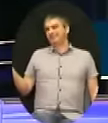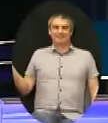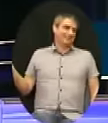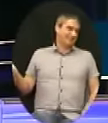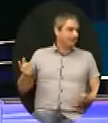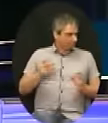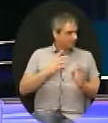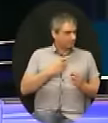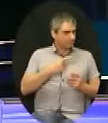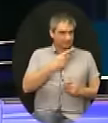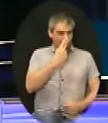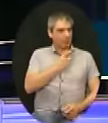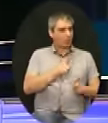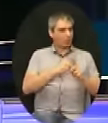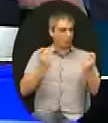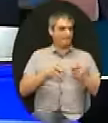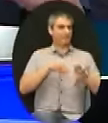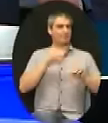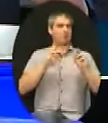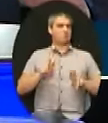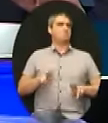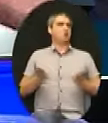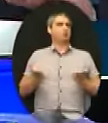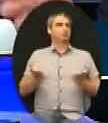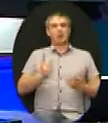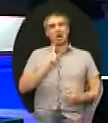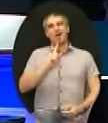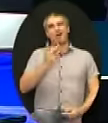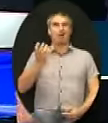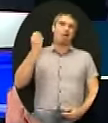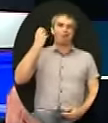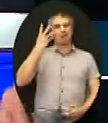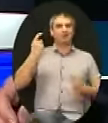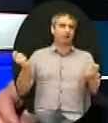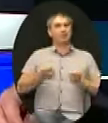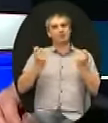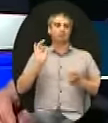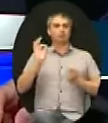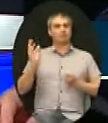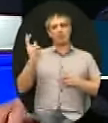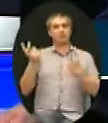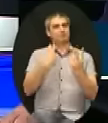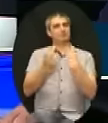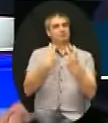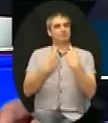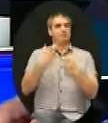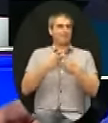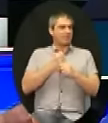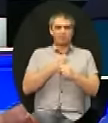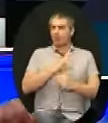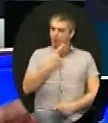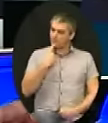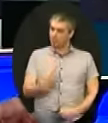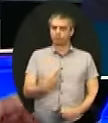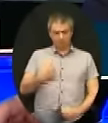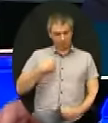לא, אבל זה נראה כמו קמפיין בחירות. זה לא סתם קמפיין לצורך להביא מתפקדים למפלגת העבודה. אז למה אתה לא